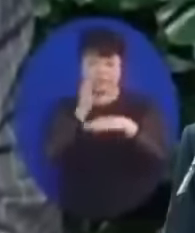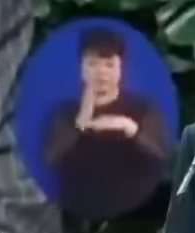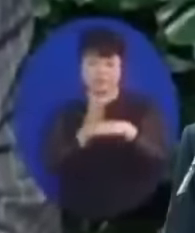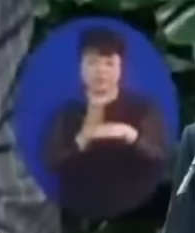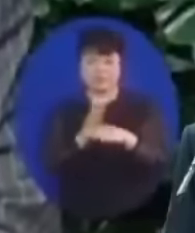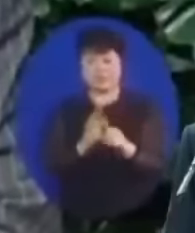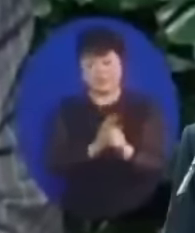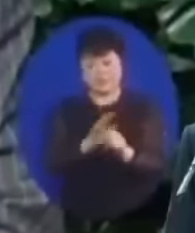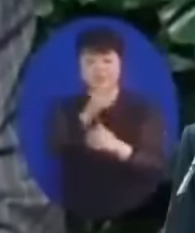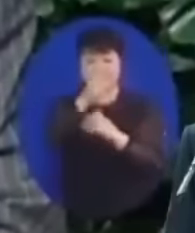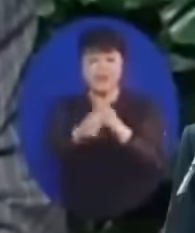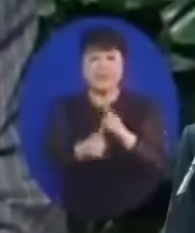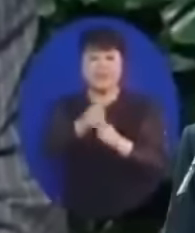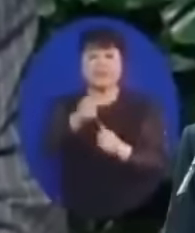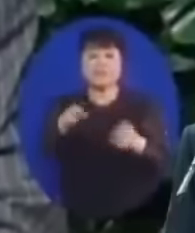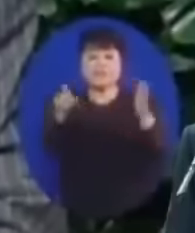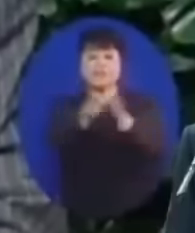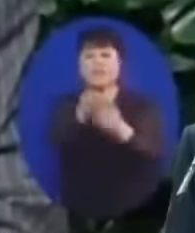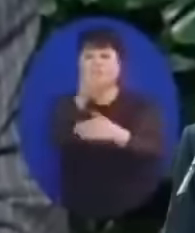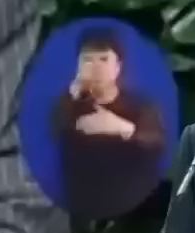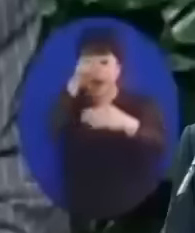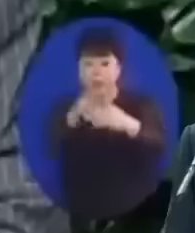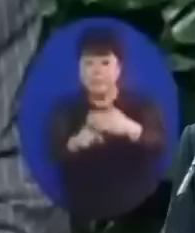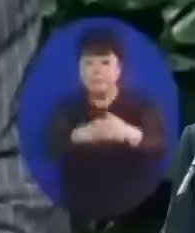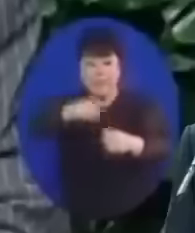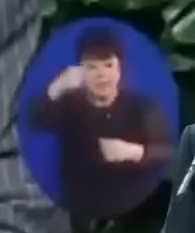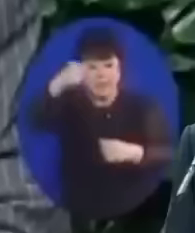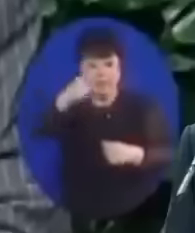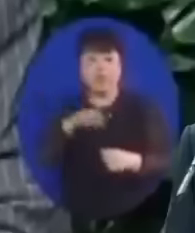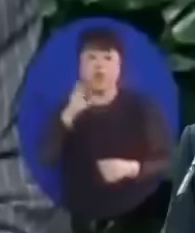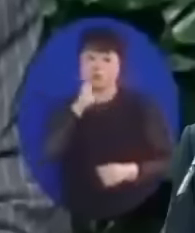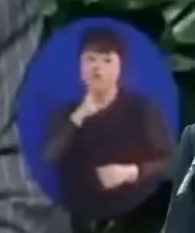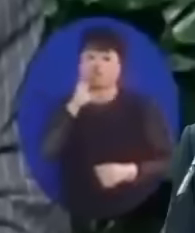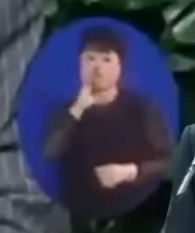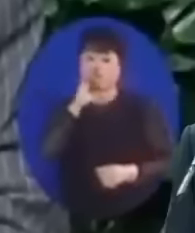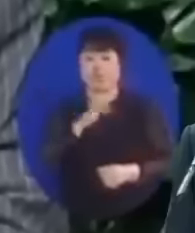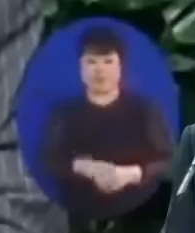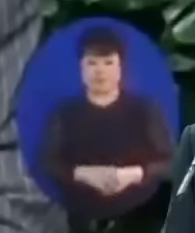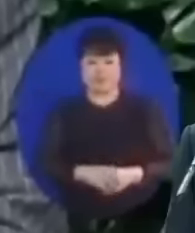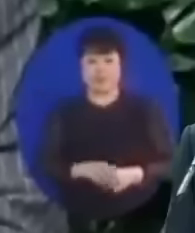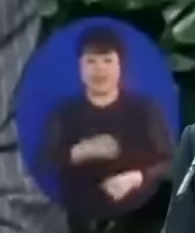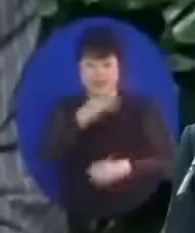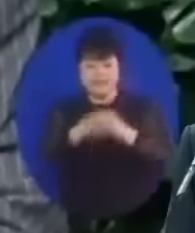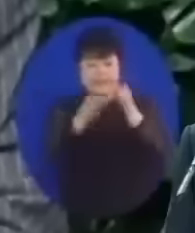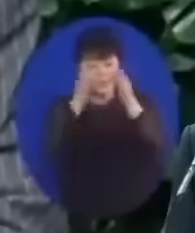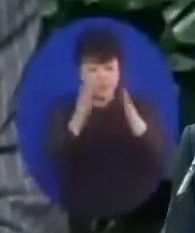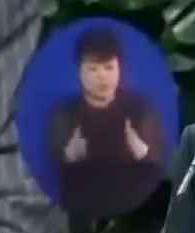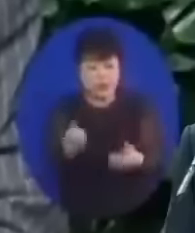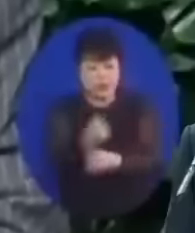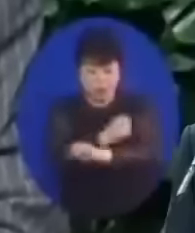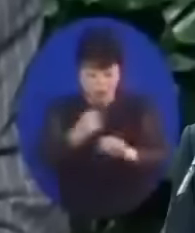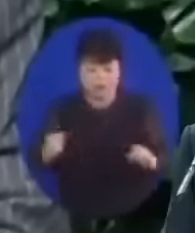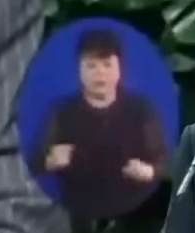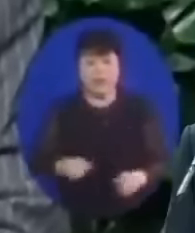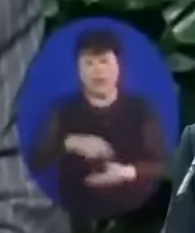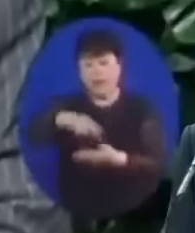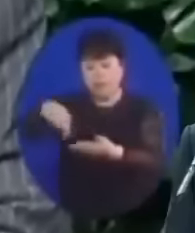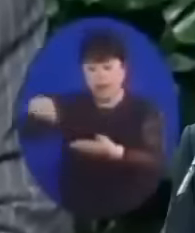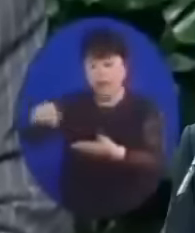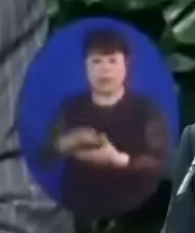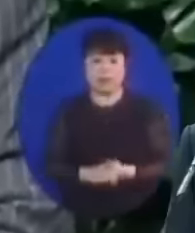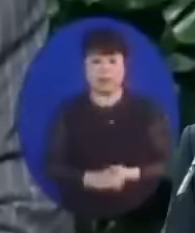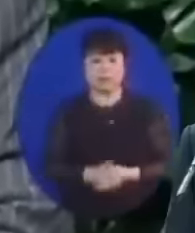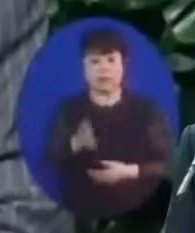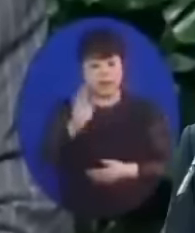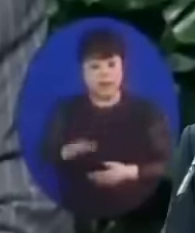중심으로 섬기고 하나님을 믿는 마음을 가지도록 훈련하기 위해서 40년 동안 광야를 방황했습니다.